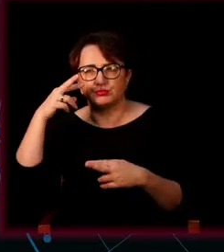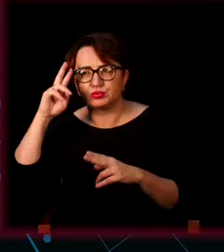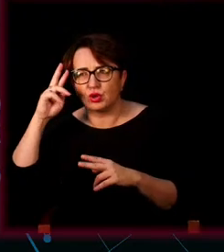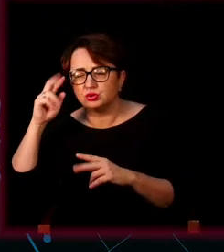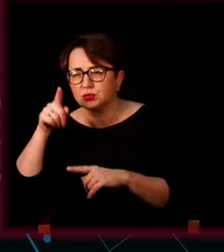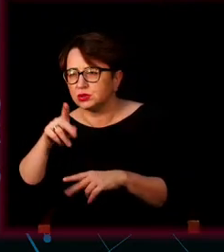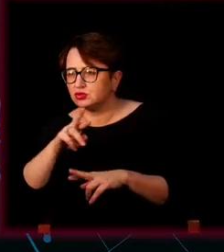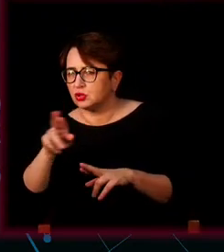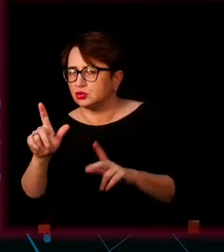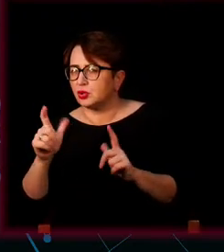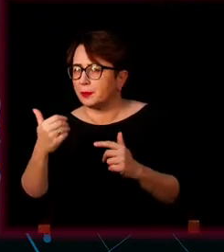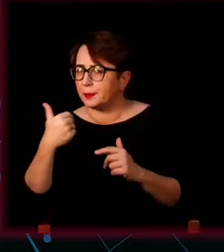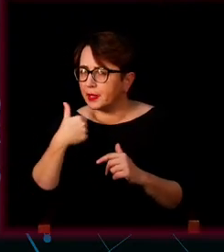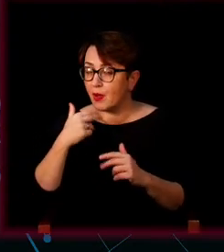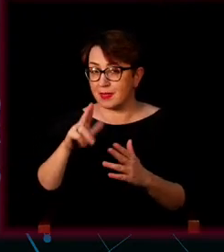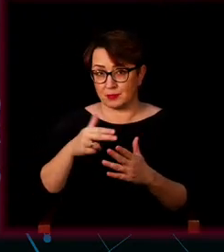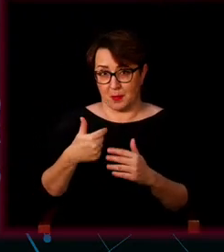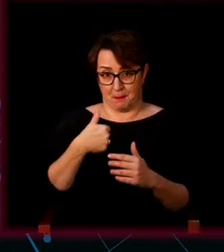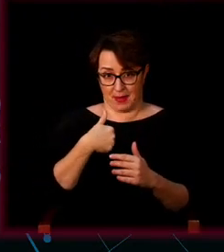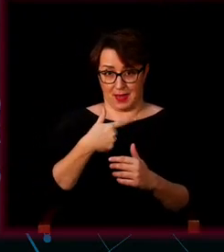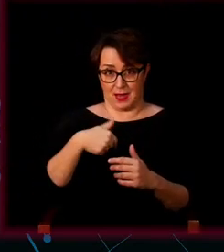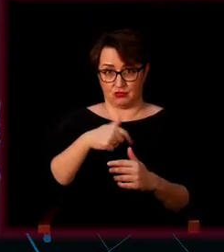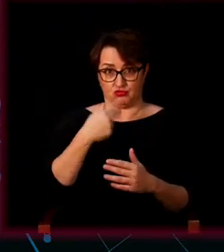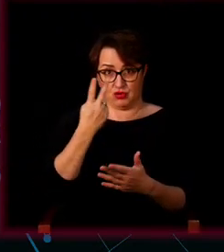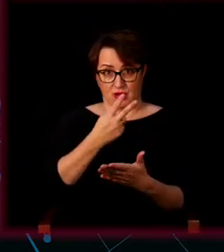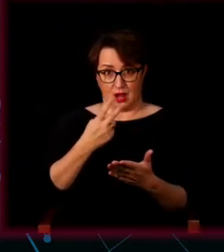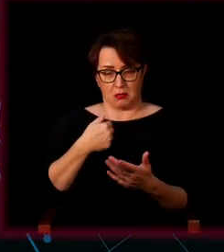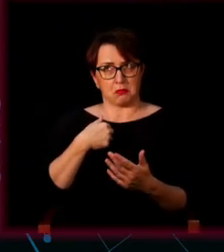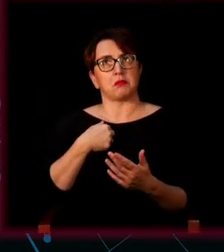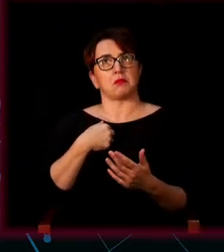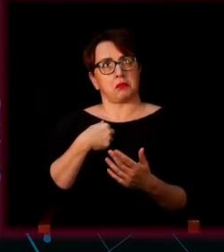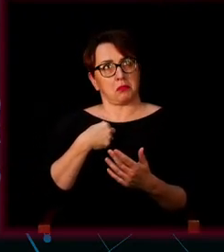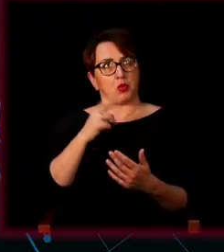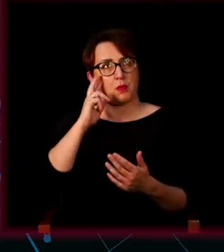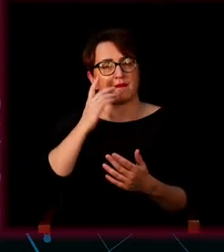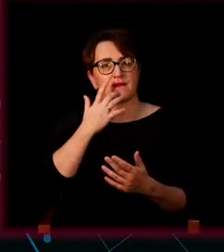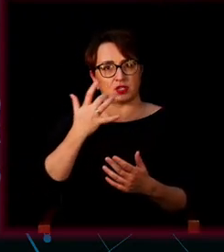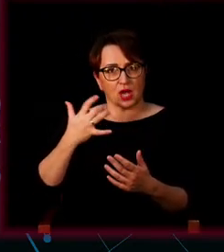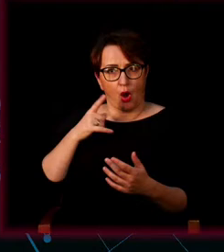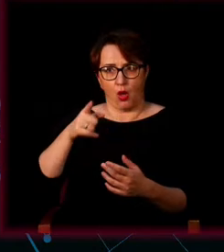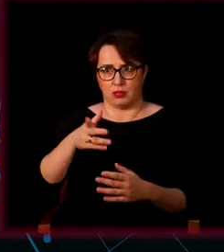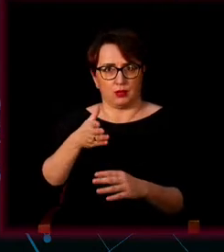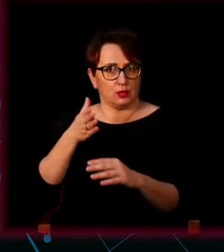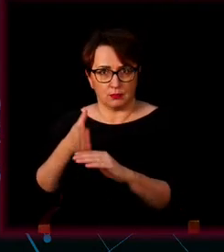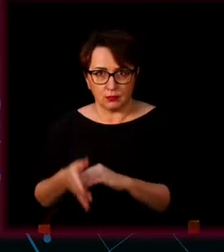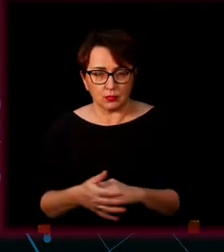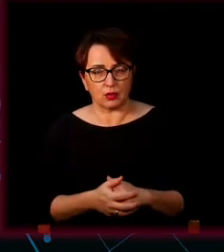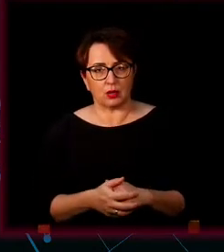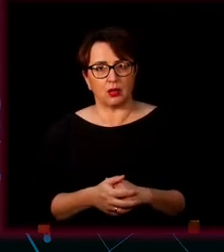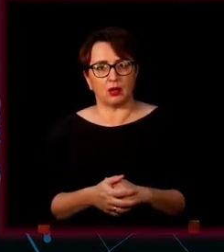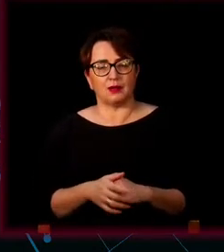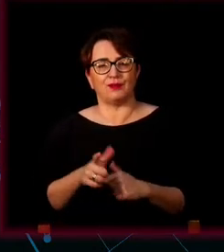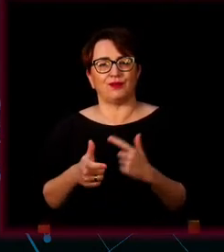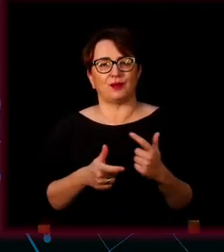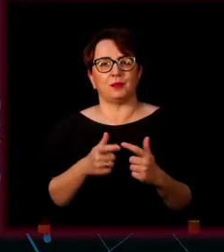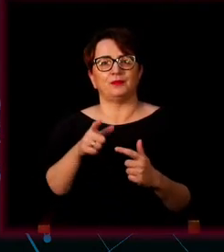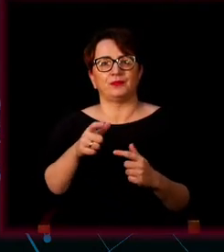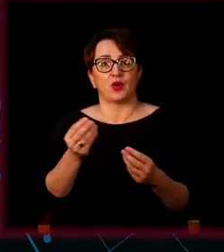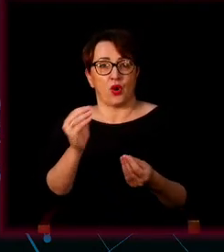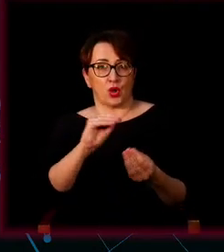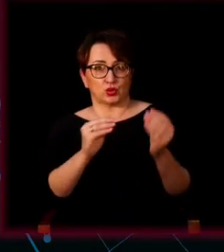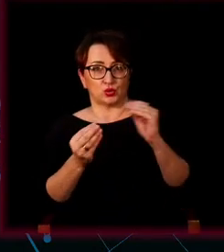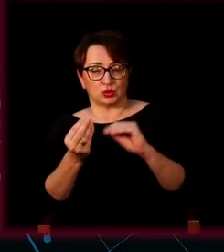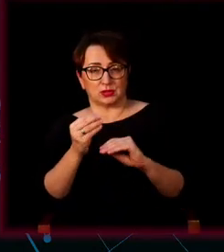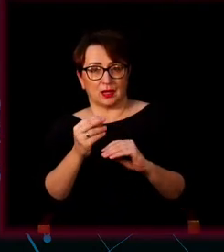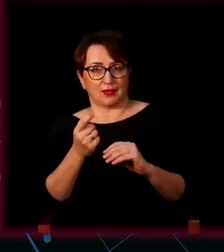zrozumienia pewnych rzeczy, które być może my jako czytelnicy zaczynamy rozumieć prędzej od niego, sprawia, że ta konstrukcja